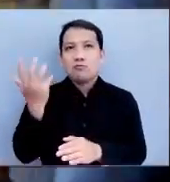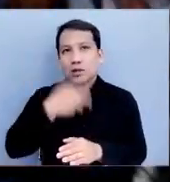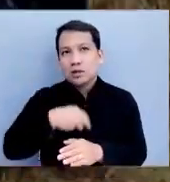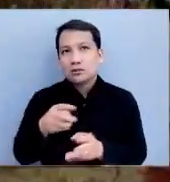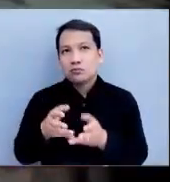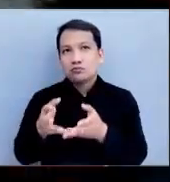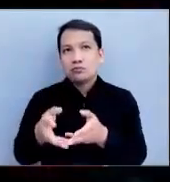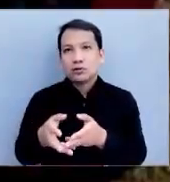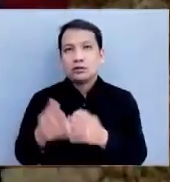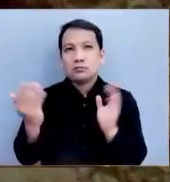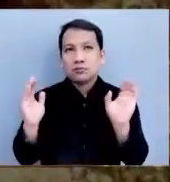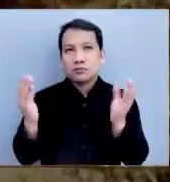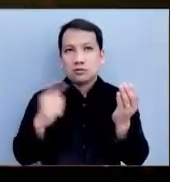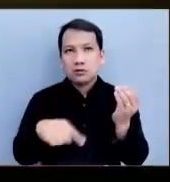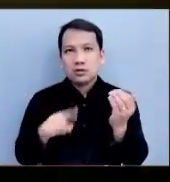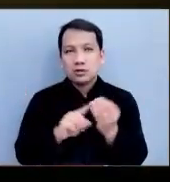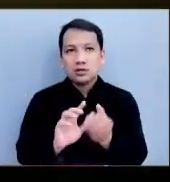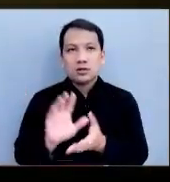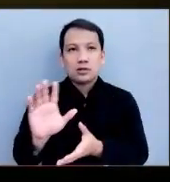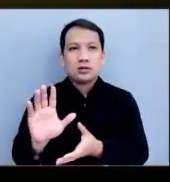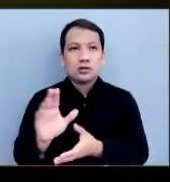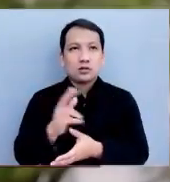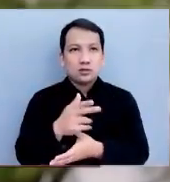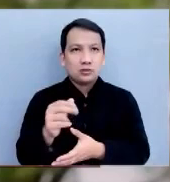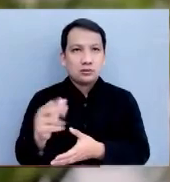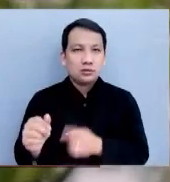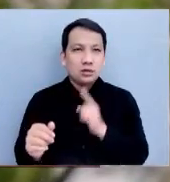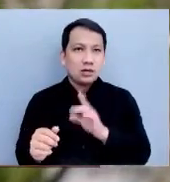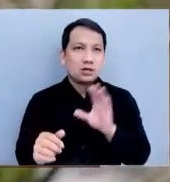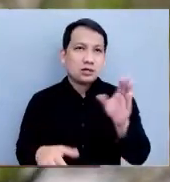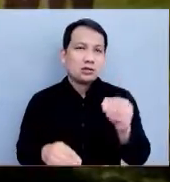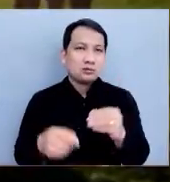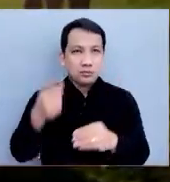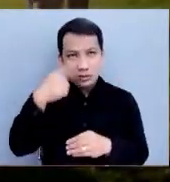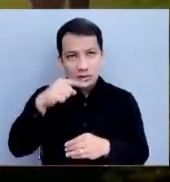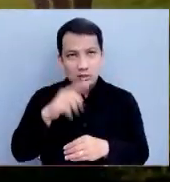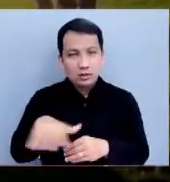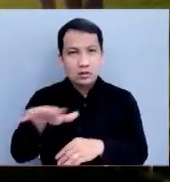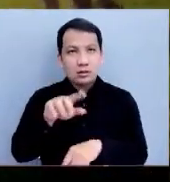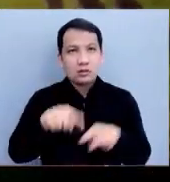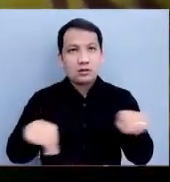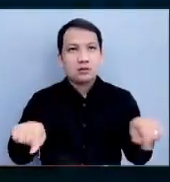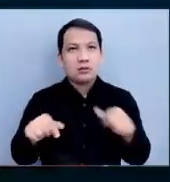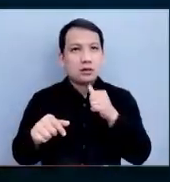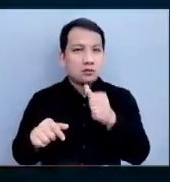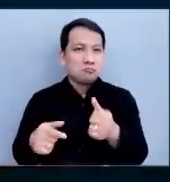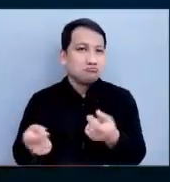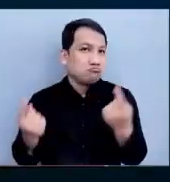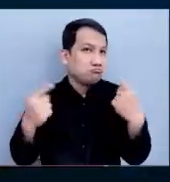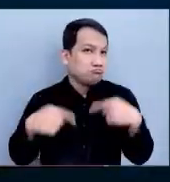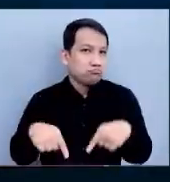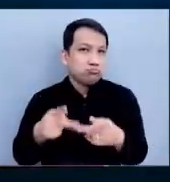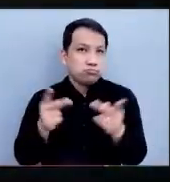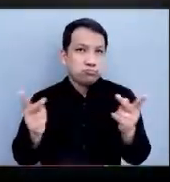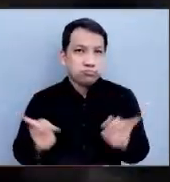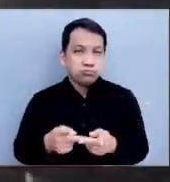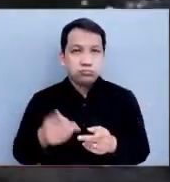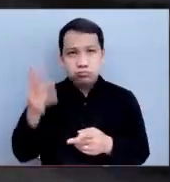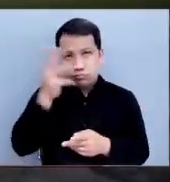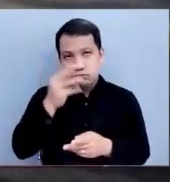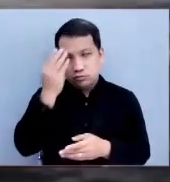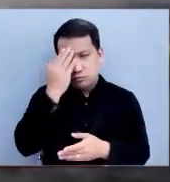can compare doon sa Indonesia, doon sa Thailand, at doon sa iba't ibang lugar. So, I'm not worried about